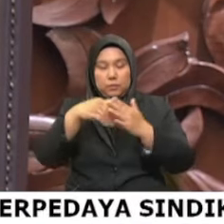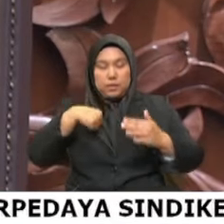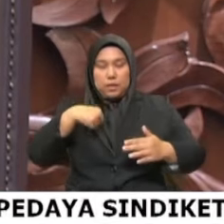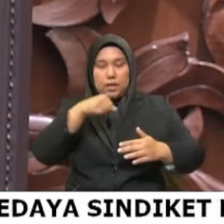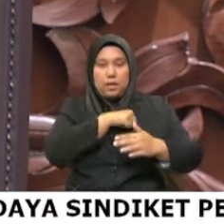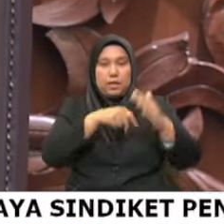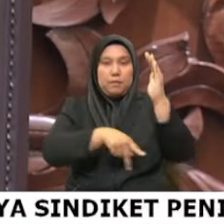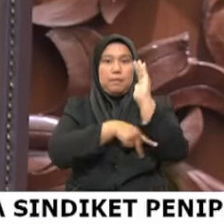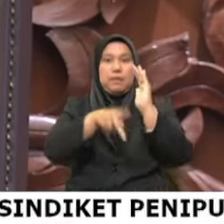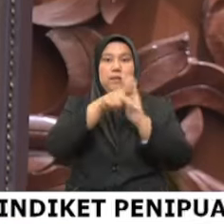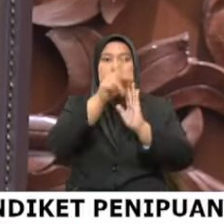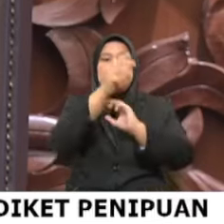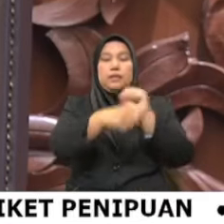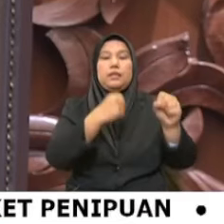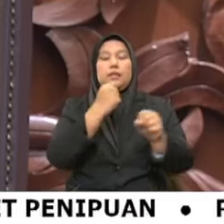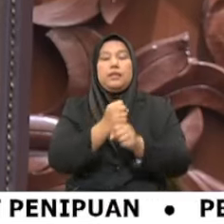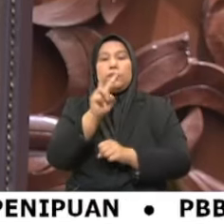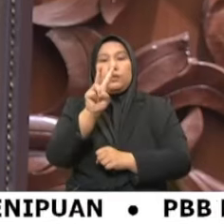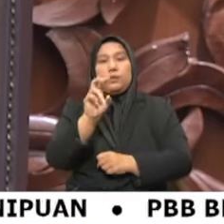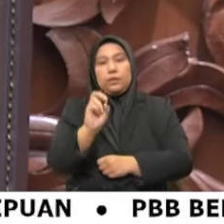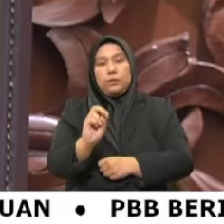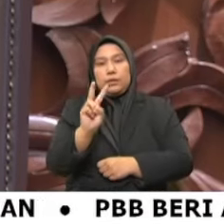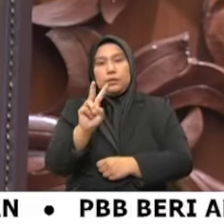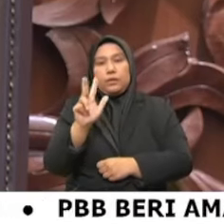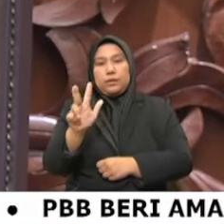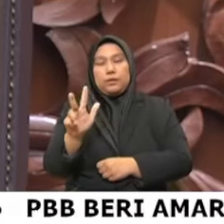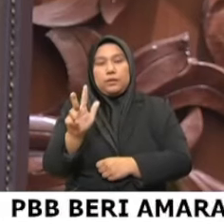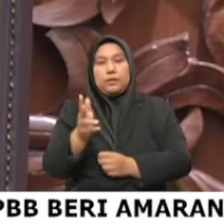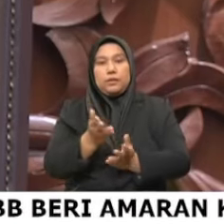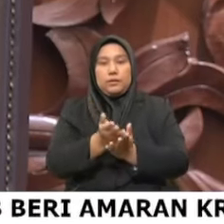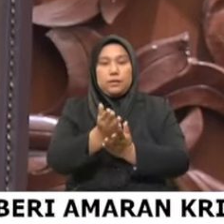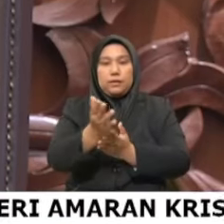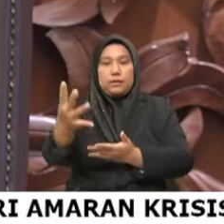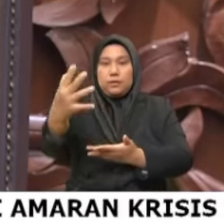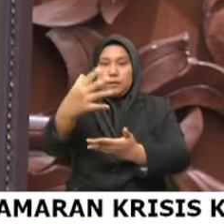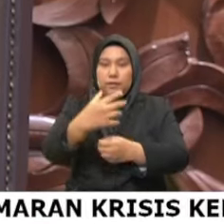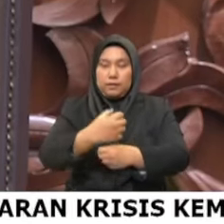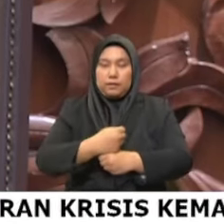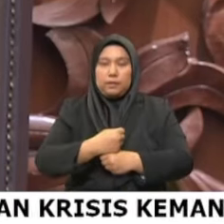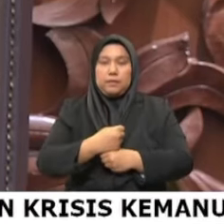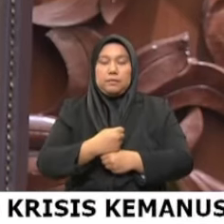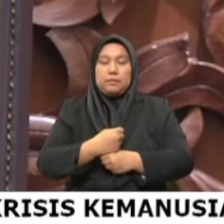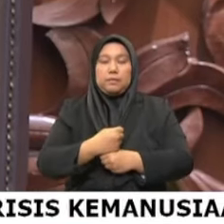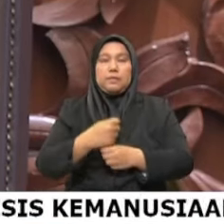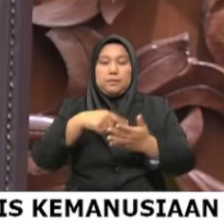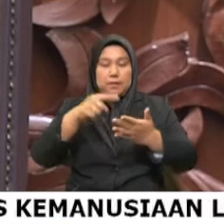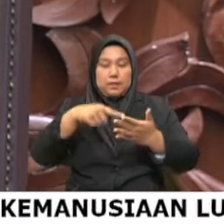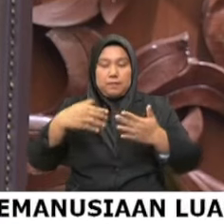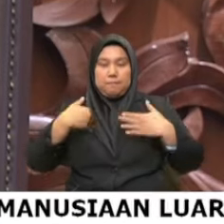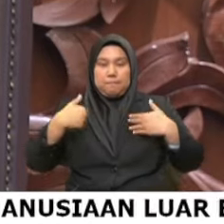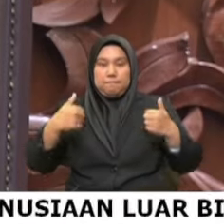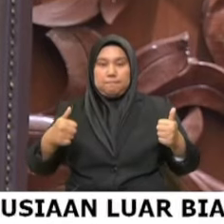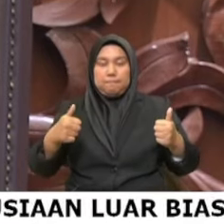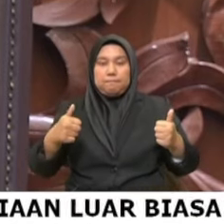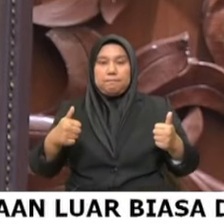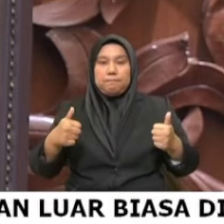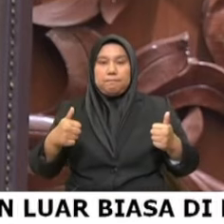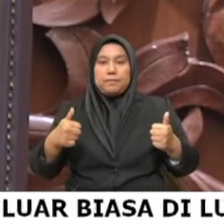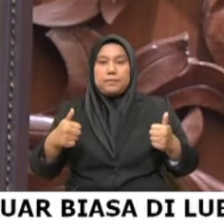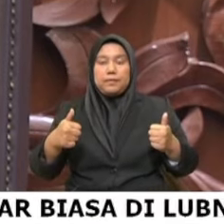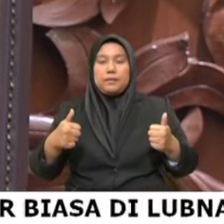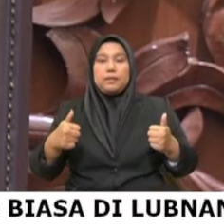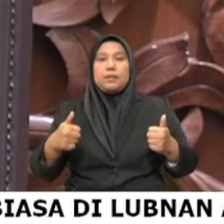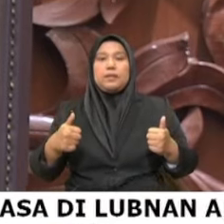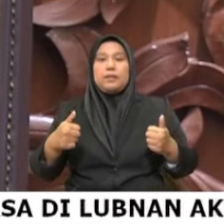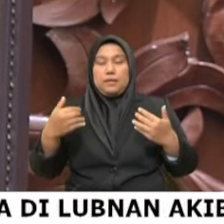tahun 2023. Melalui dapatan pemeriksaan kesihatan ini, beberapa isu